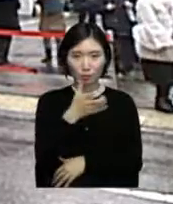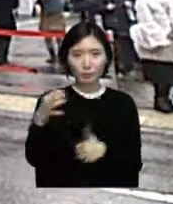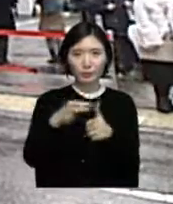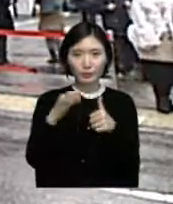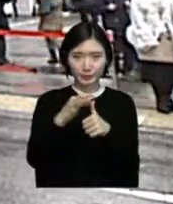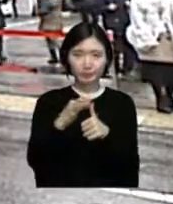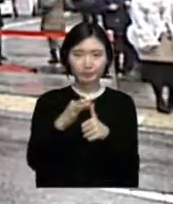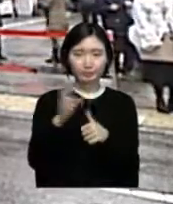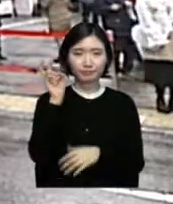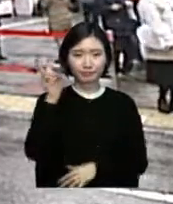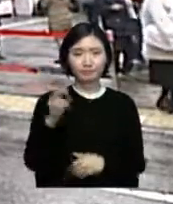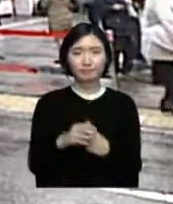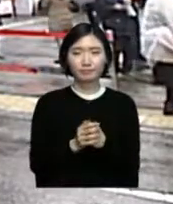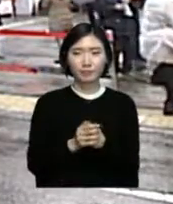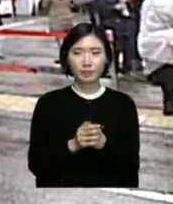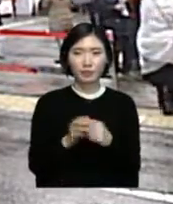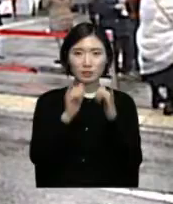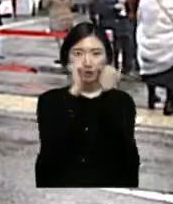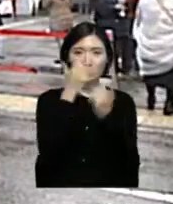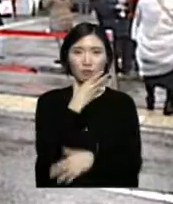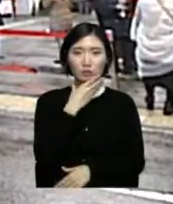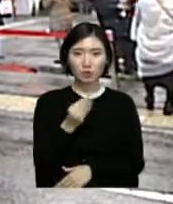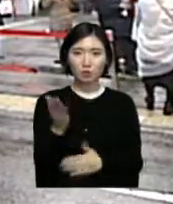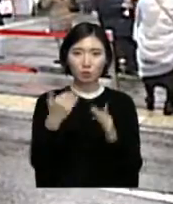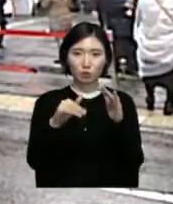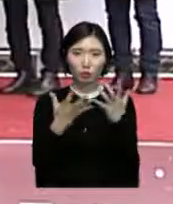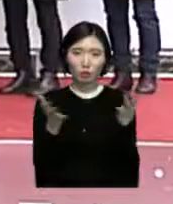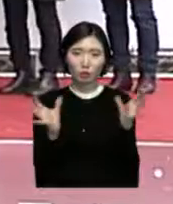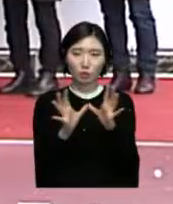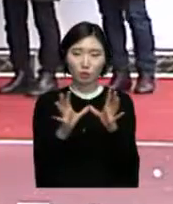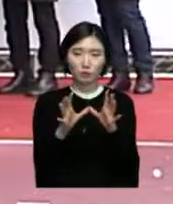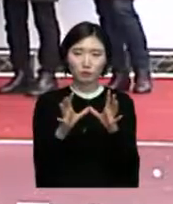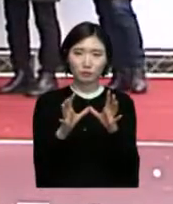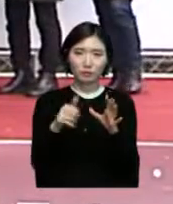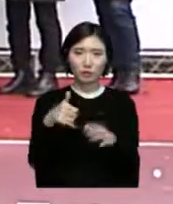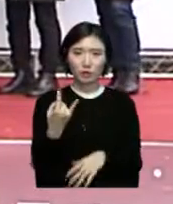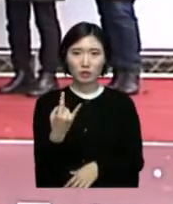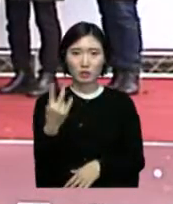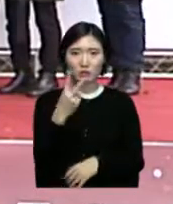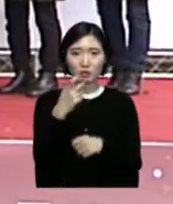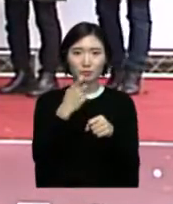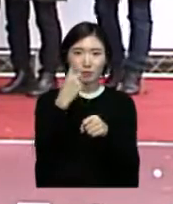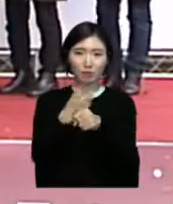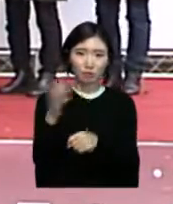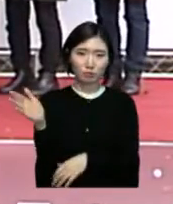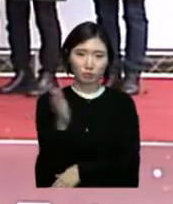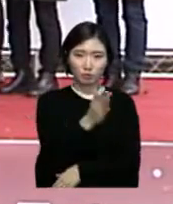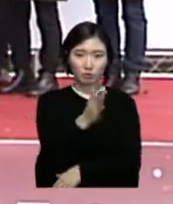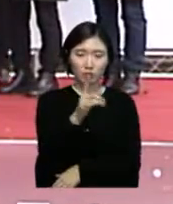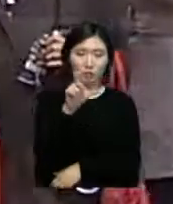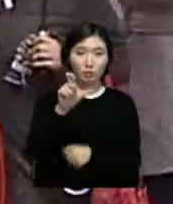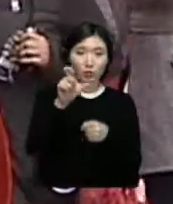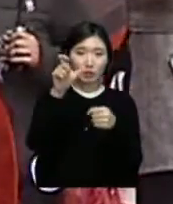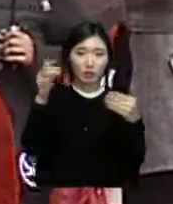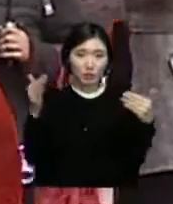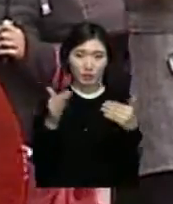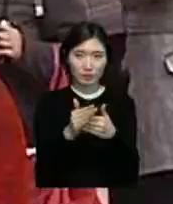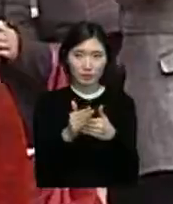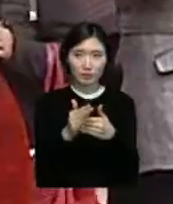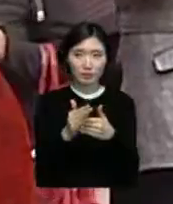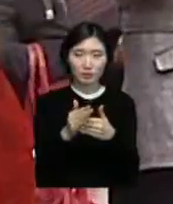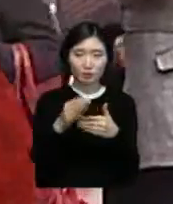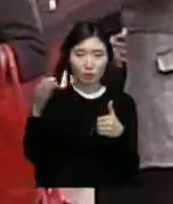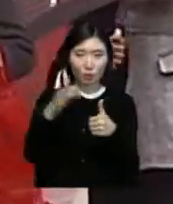생각합니다. 한편 사회복지 공동모금회가 공개한 지난 2011년부터 2015년까지의 모금 현황에